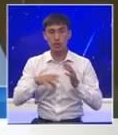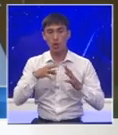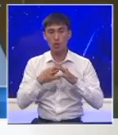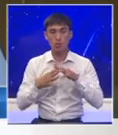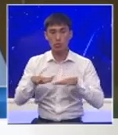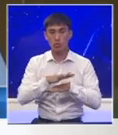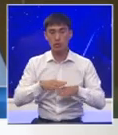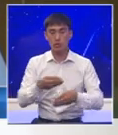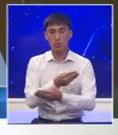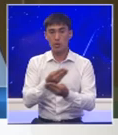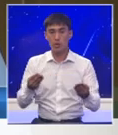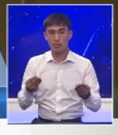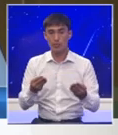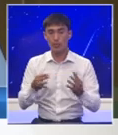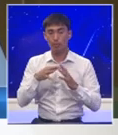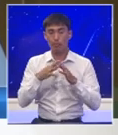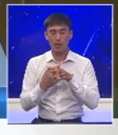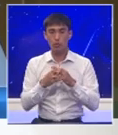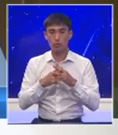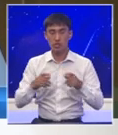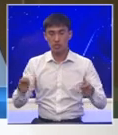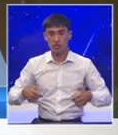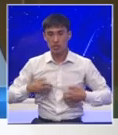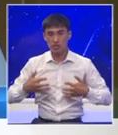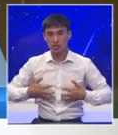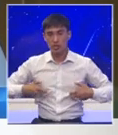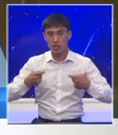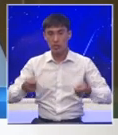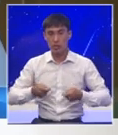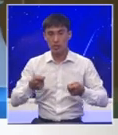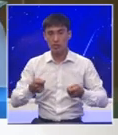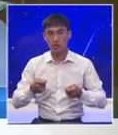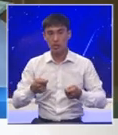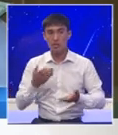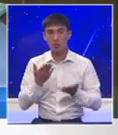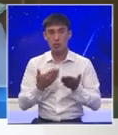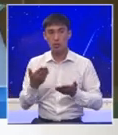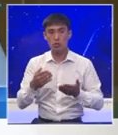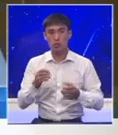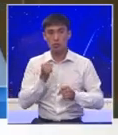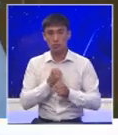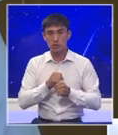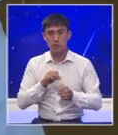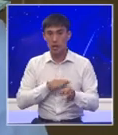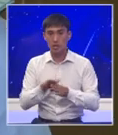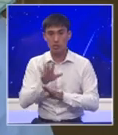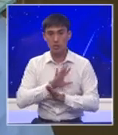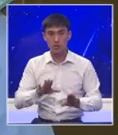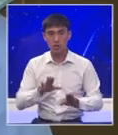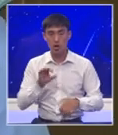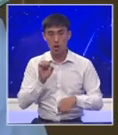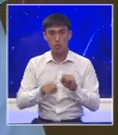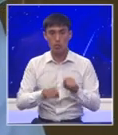округтеріне бердік. Ауылдың жайылымын мұқтаждығын қанағаттандыруға. Егер ол жұмыстарды атқармаған жағдайда, кім білет,